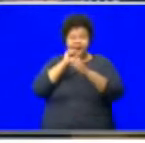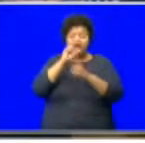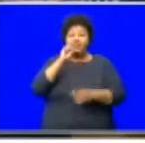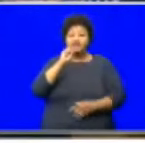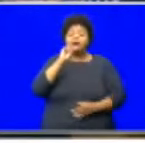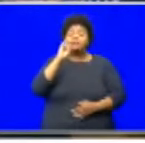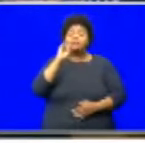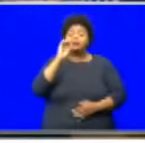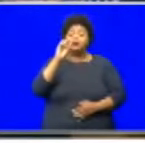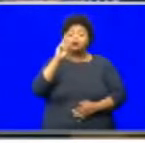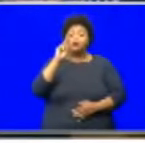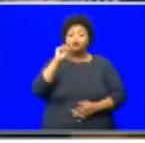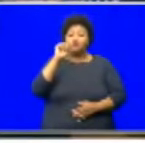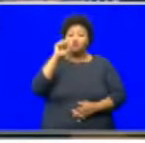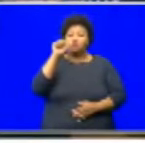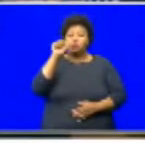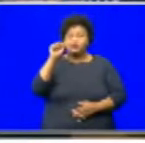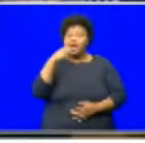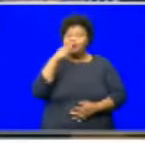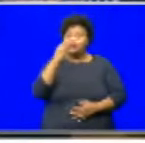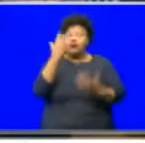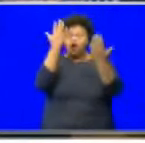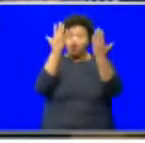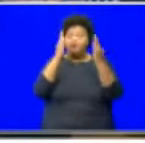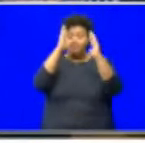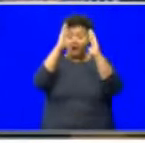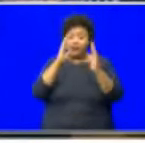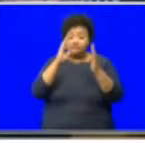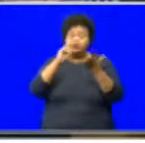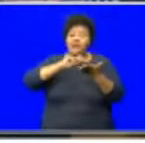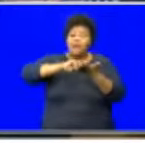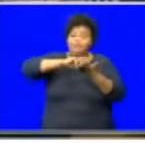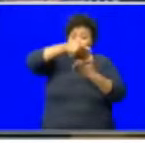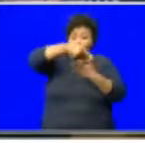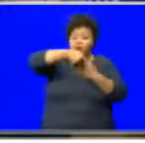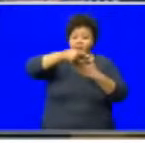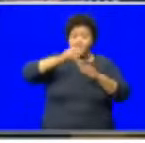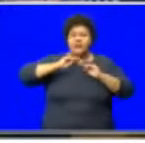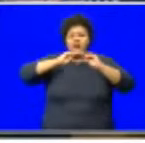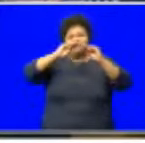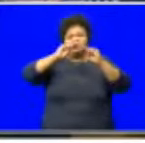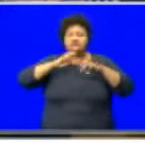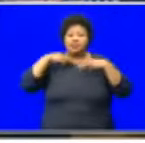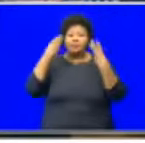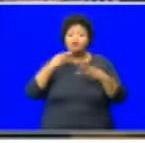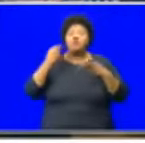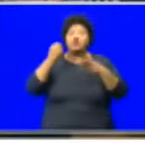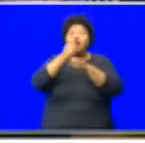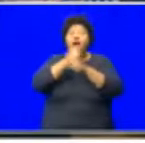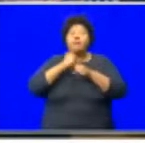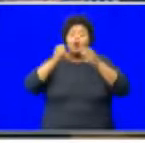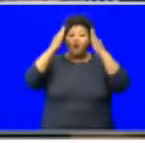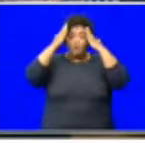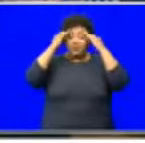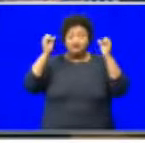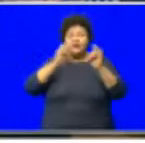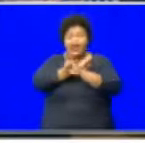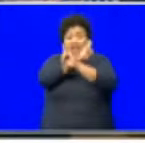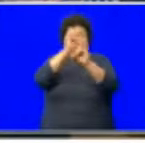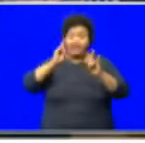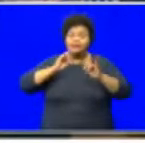nekukhuthata abantu ngetengcondvo. UMntanenkosi bekakhuluma emphakathini emgazini lapho bekamelelwe nguBoy Dlamini